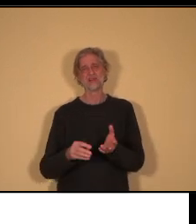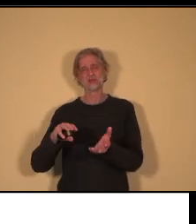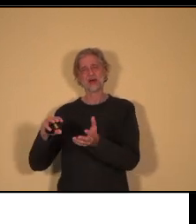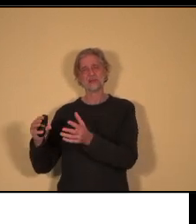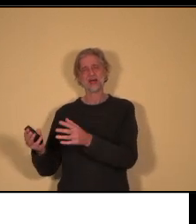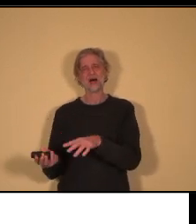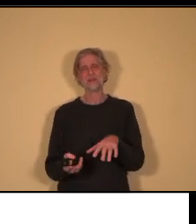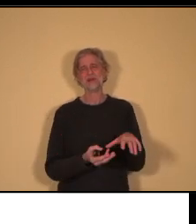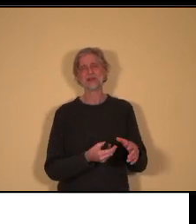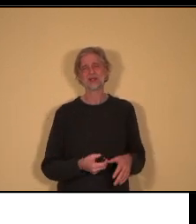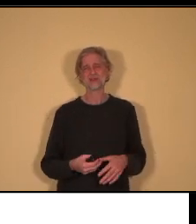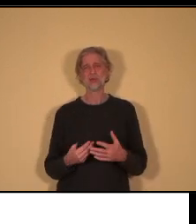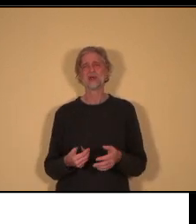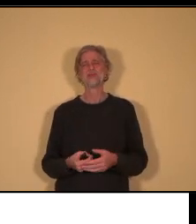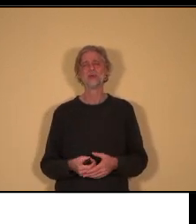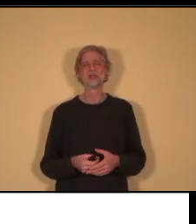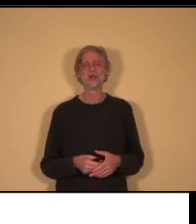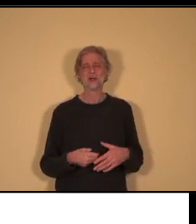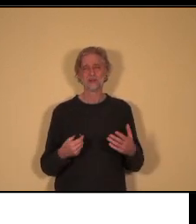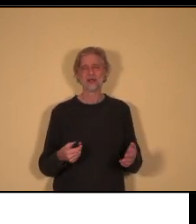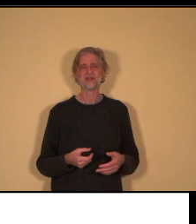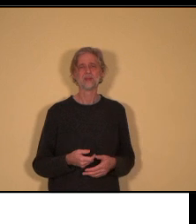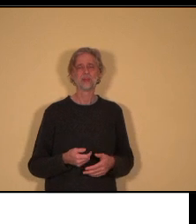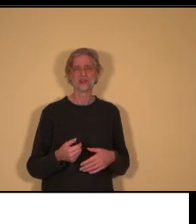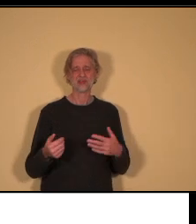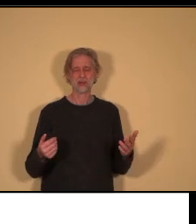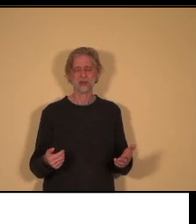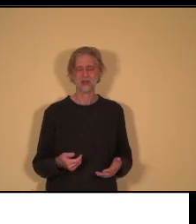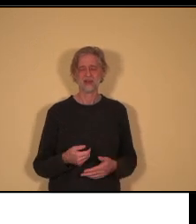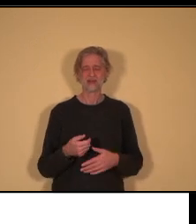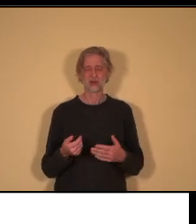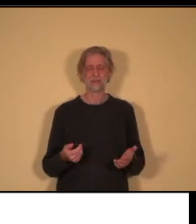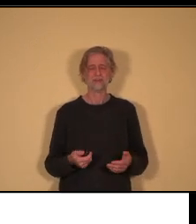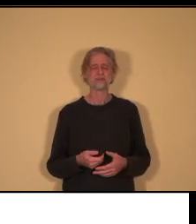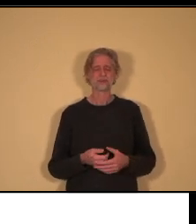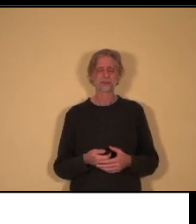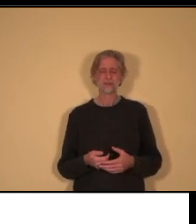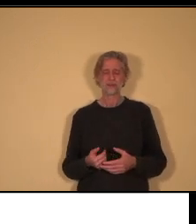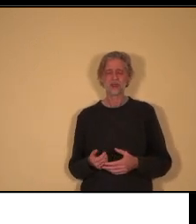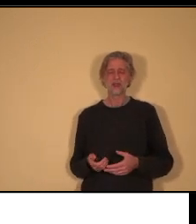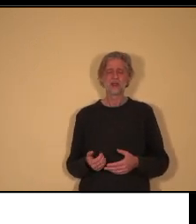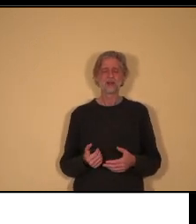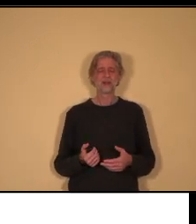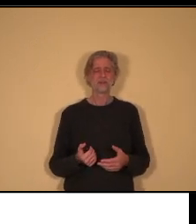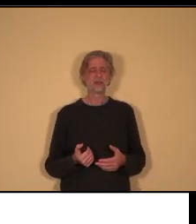nun CO2-freie Amin wird wieder zurückgeführt. Man nennt diesen Prozess auch Strippen.